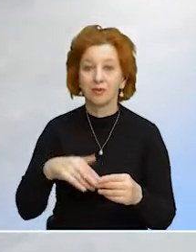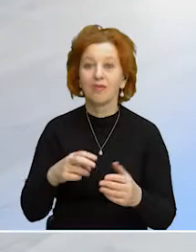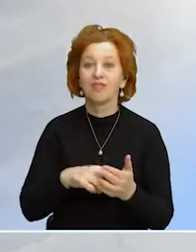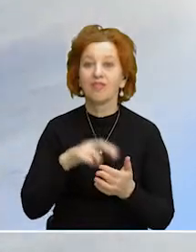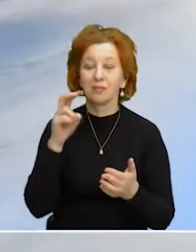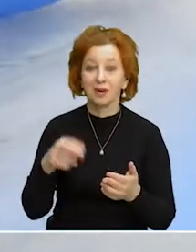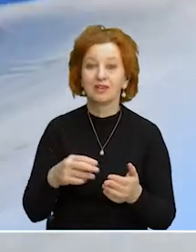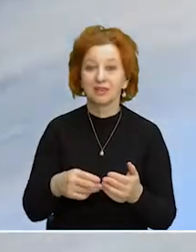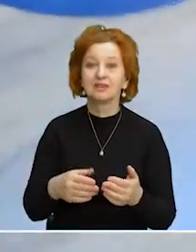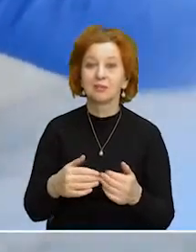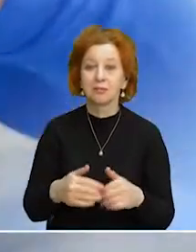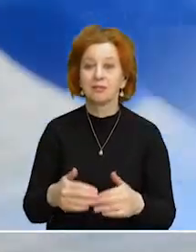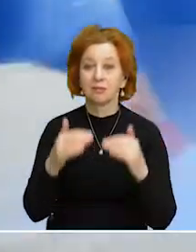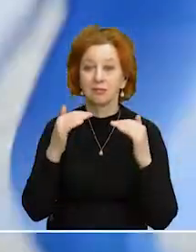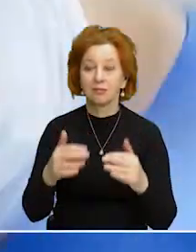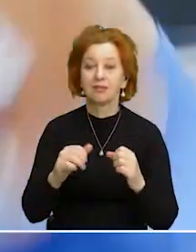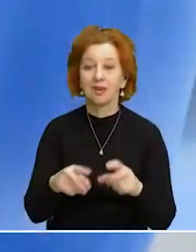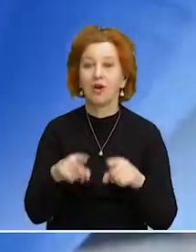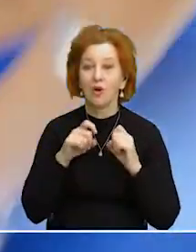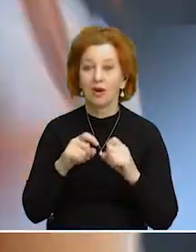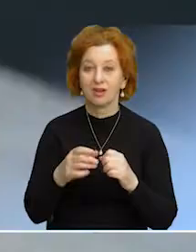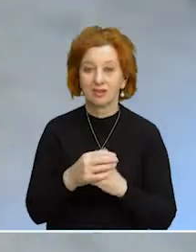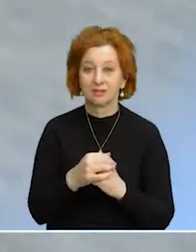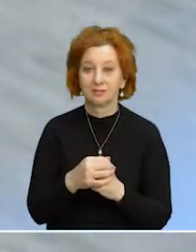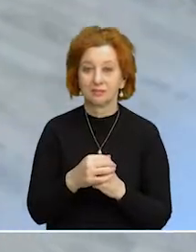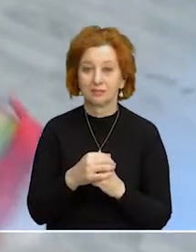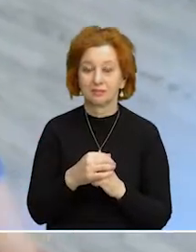Затем выпрыгните вверх, максимально подтягивая